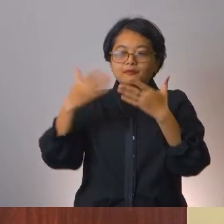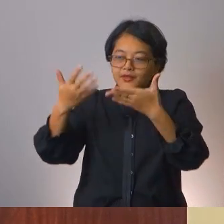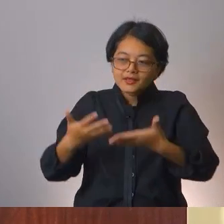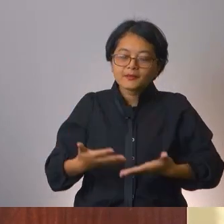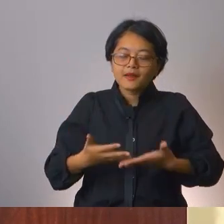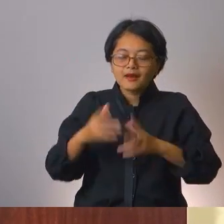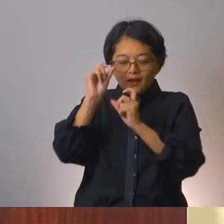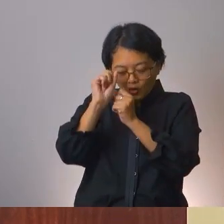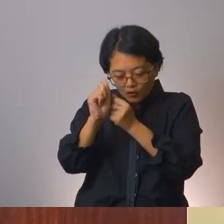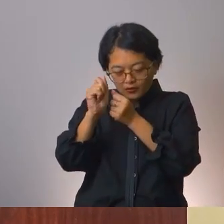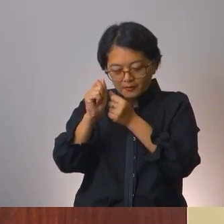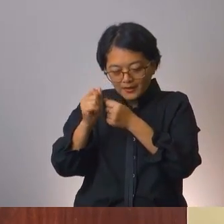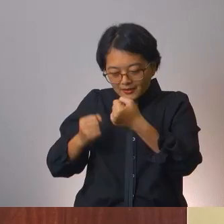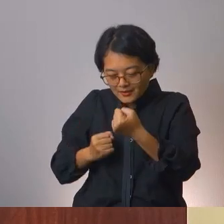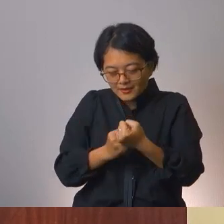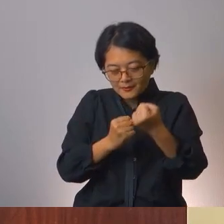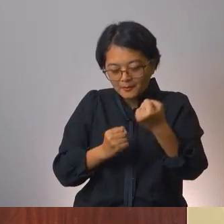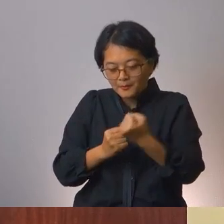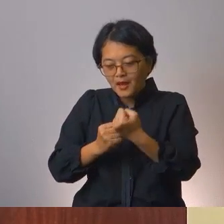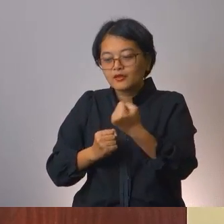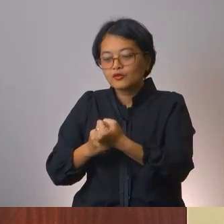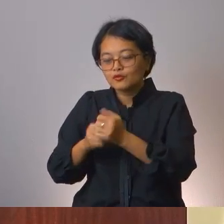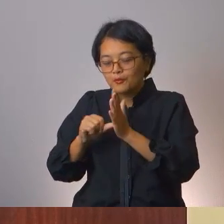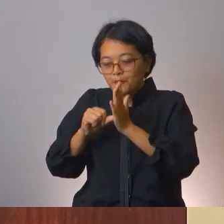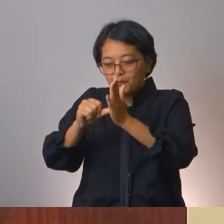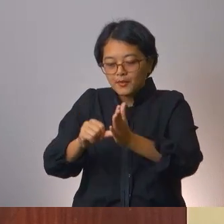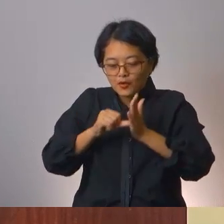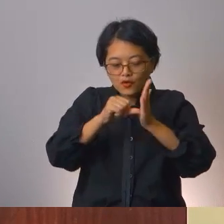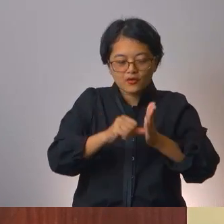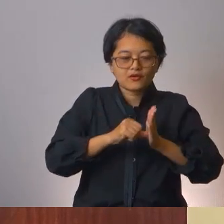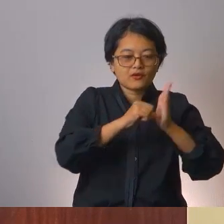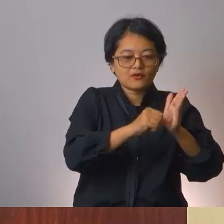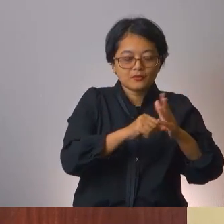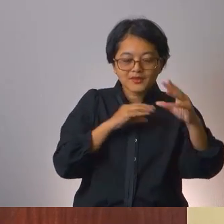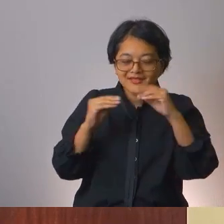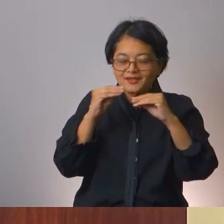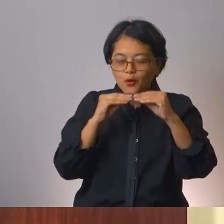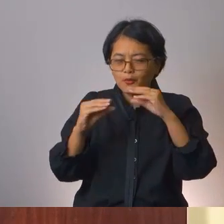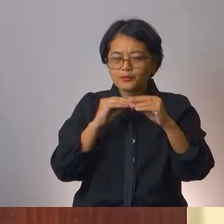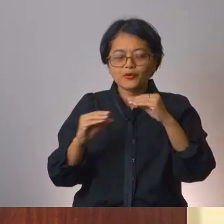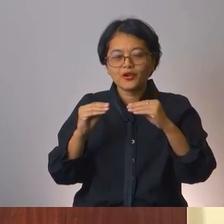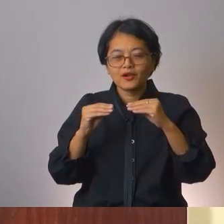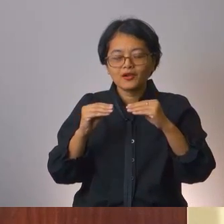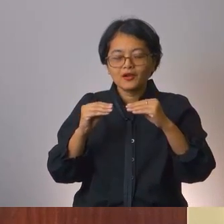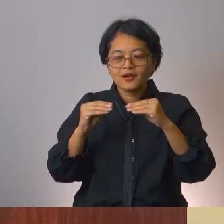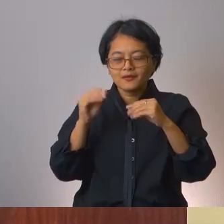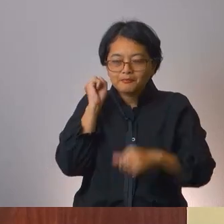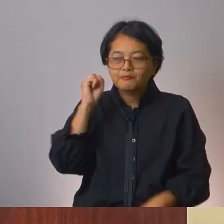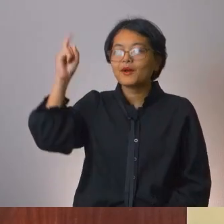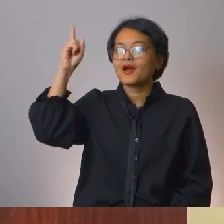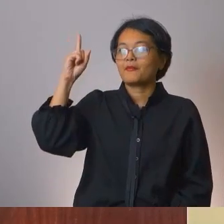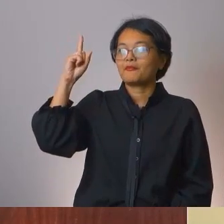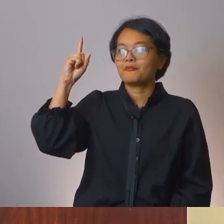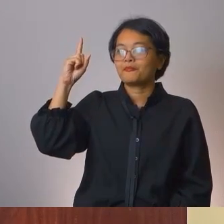saling menolong, menceritakan perasaan, mengerti, dan spontanitas. Atau pendeknya